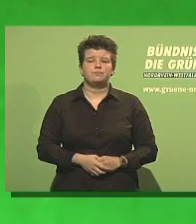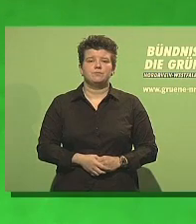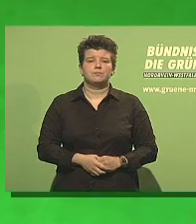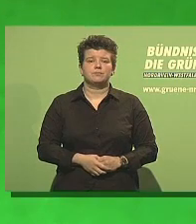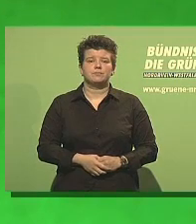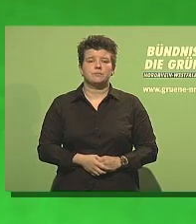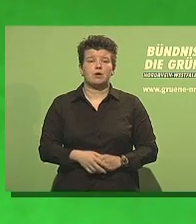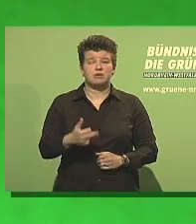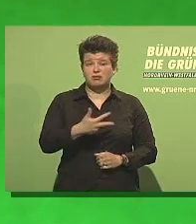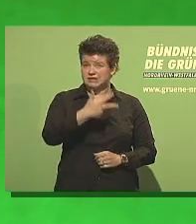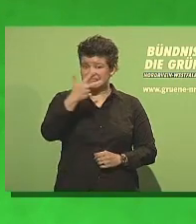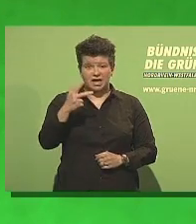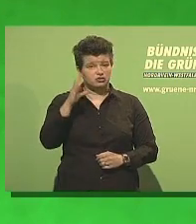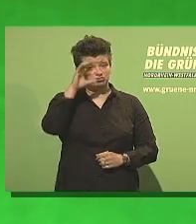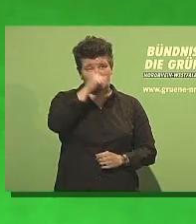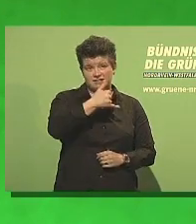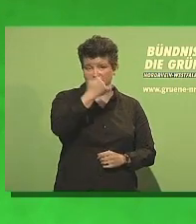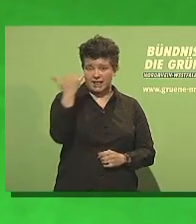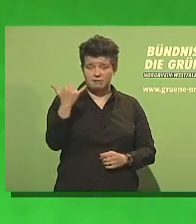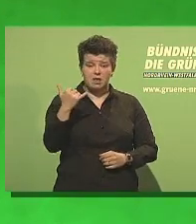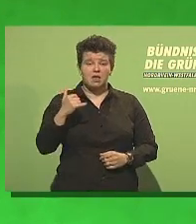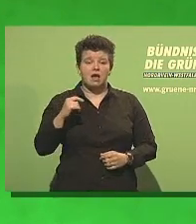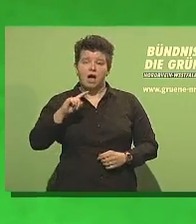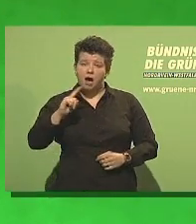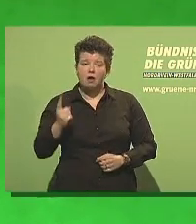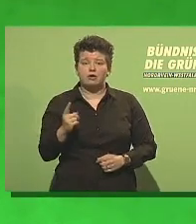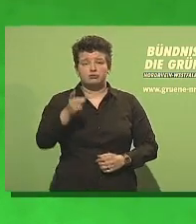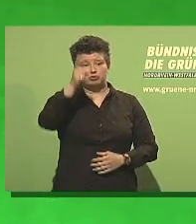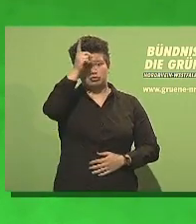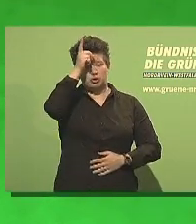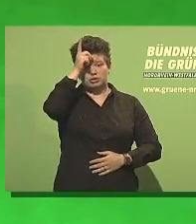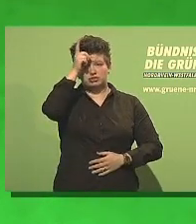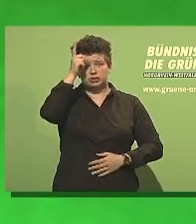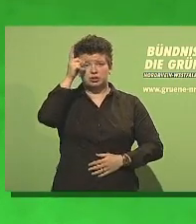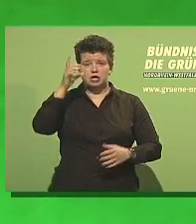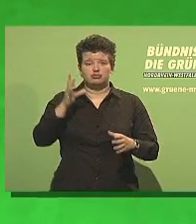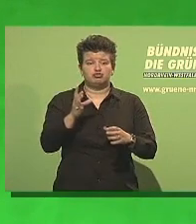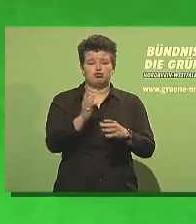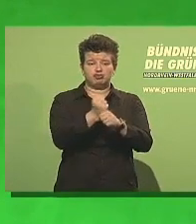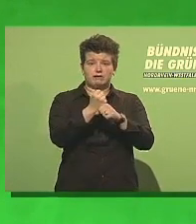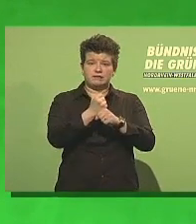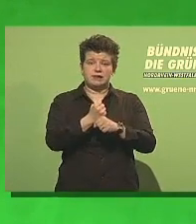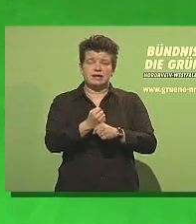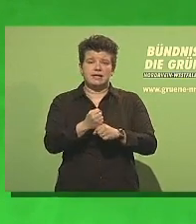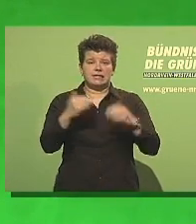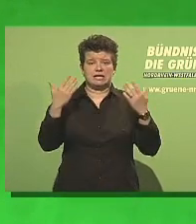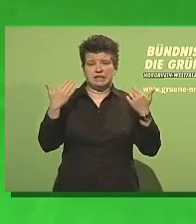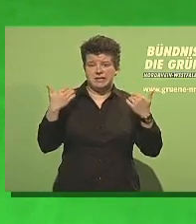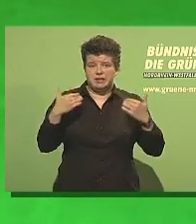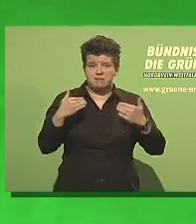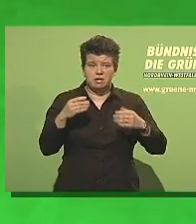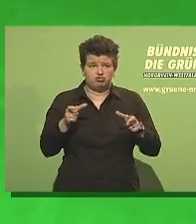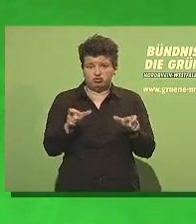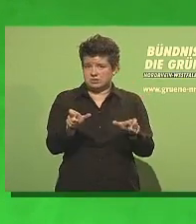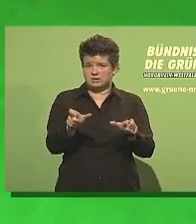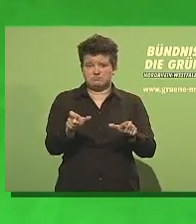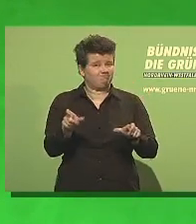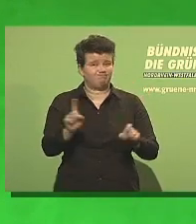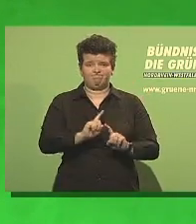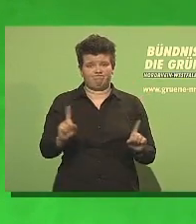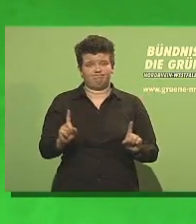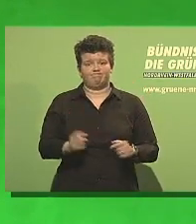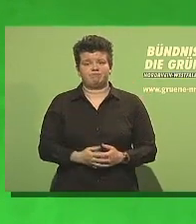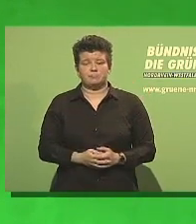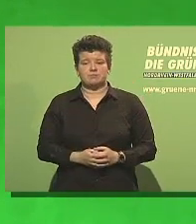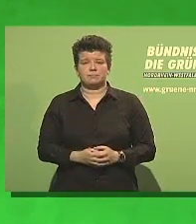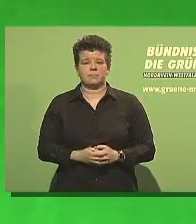Und nach 3 Jahren Schwarz-Gelb hat Deutschland seine Vorreiterrolle im Klimaschutz eingebüßt. Eine Anhebung der